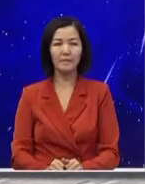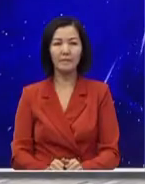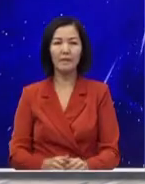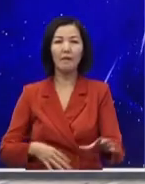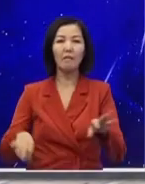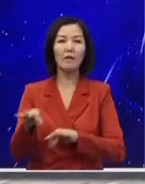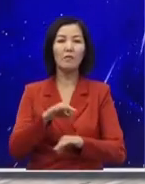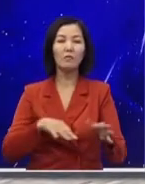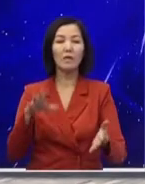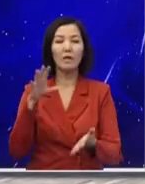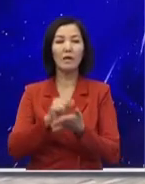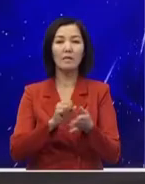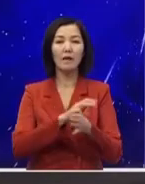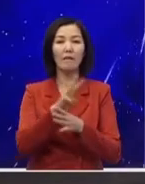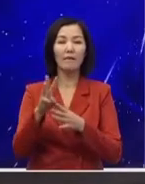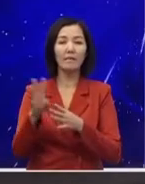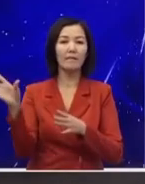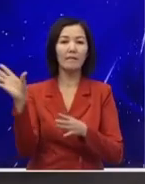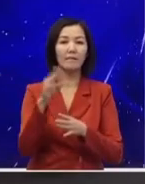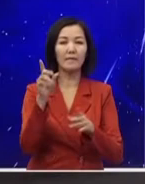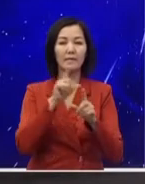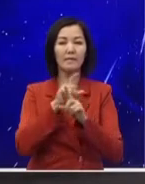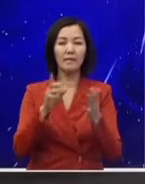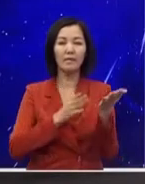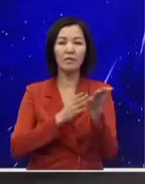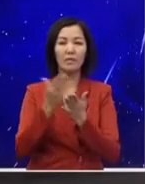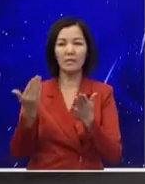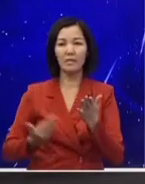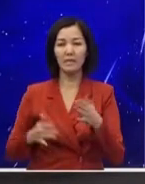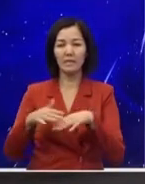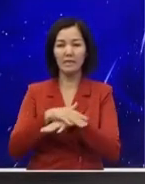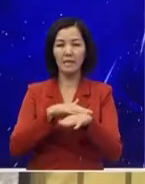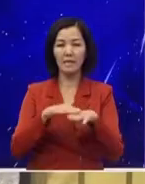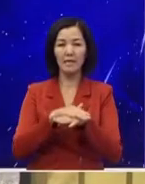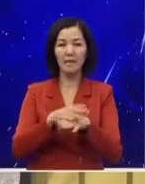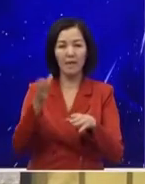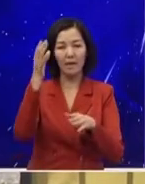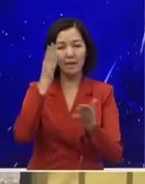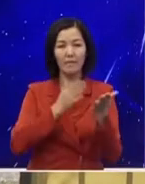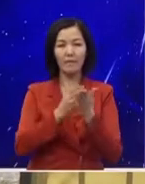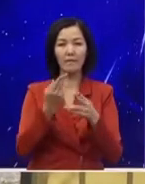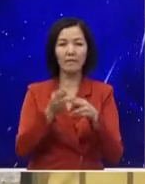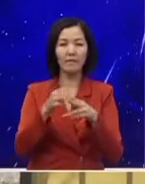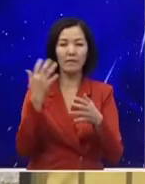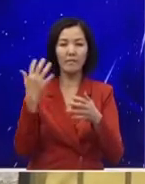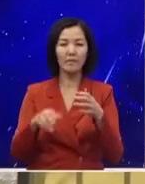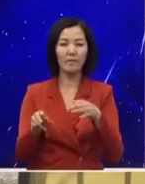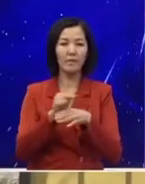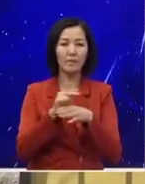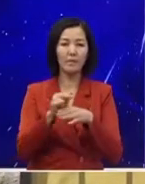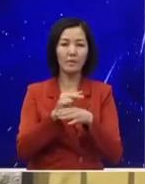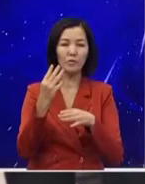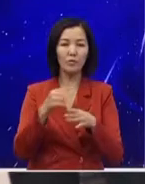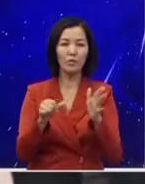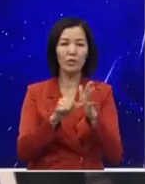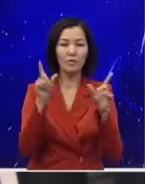Дорожная карта занятости охватила практически все сферы жизнедеятельности населения. Только в сфере образования текущим ремонтом охвачено 46